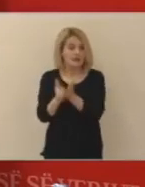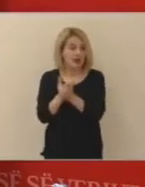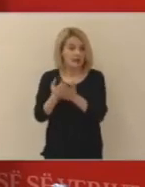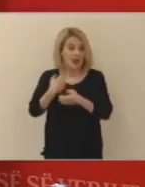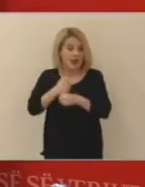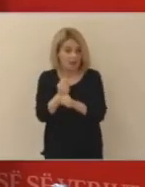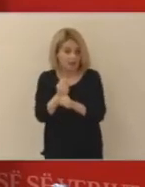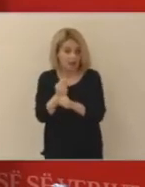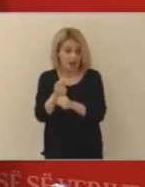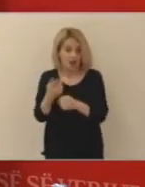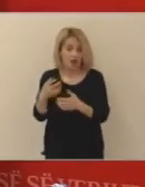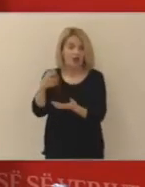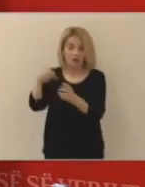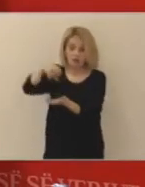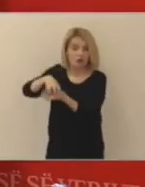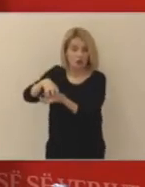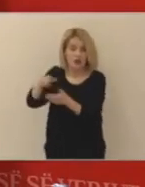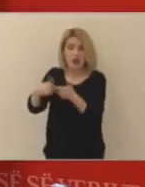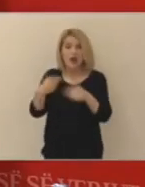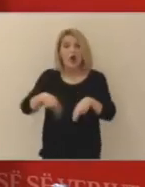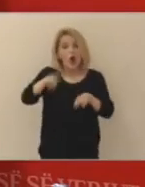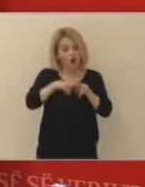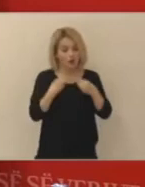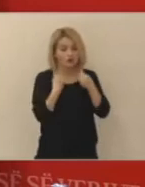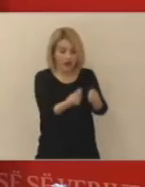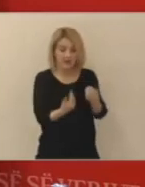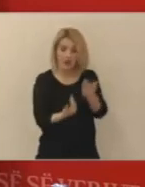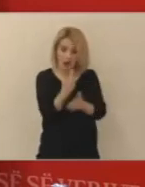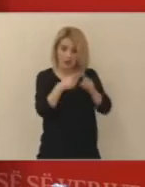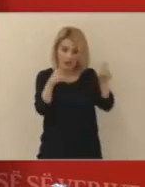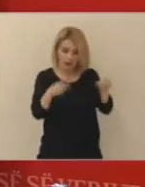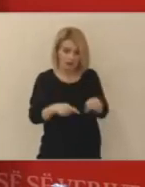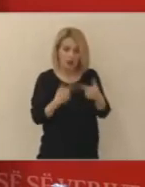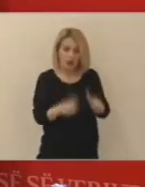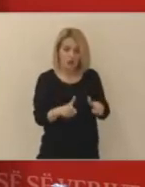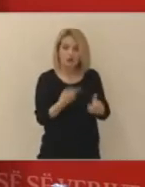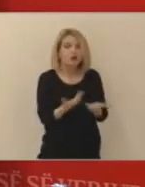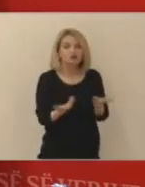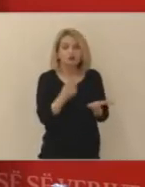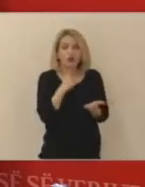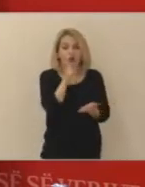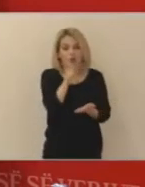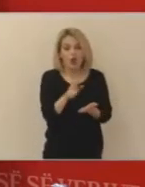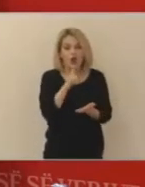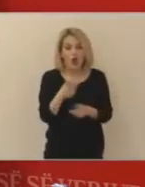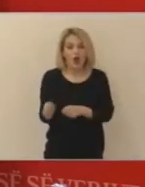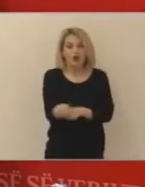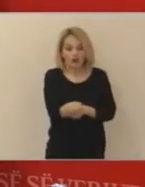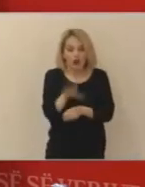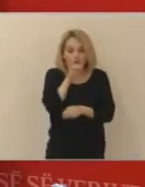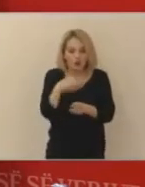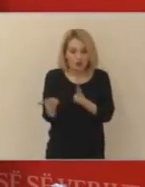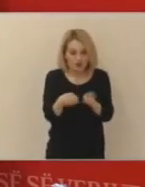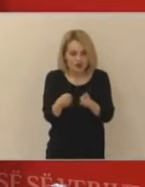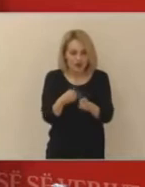и владата одлучи да ги издаваме овие дозволи, тоа се одгледувачите на кучиња, на животни, кои што